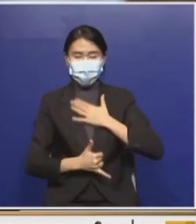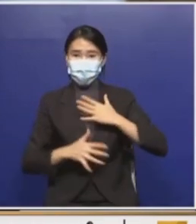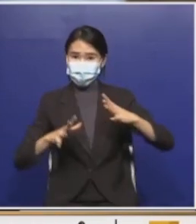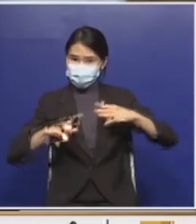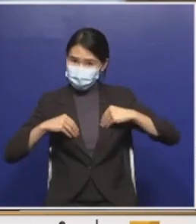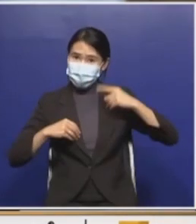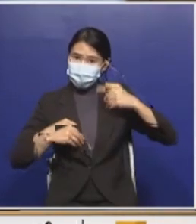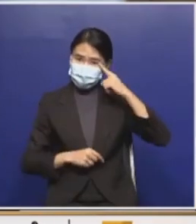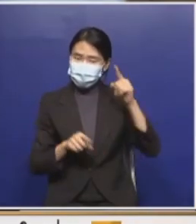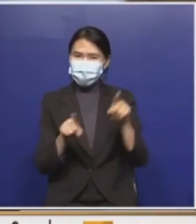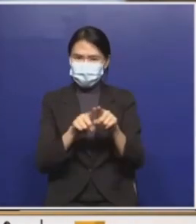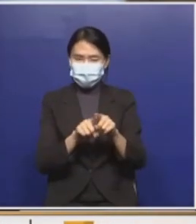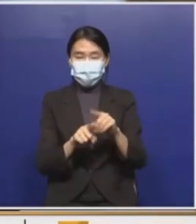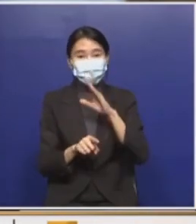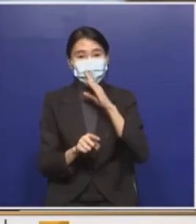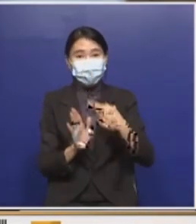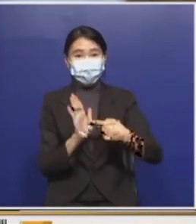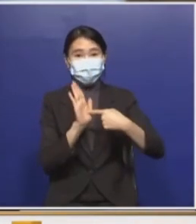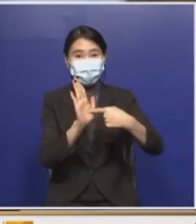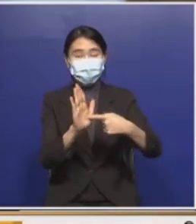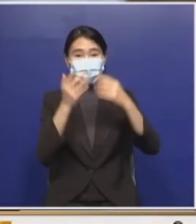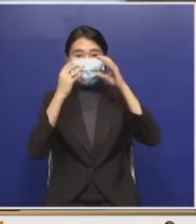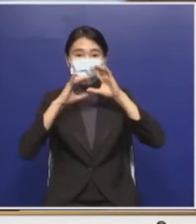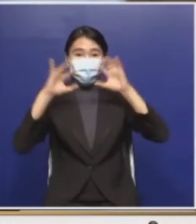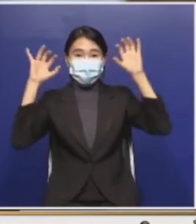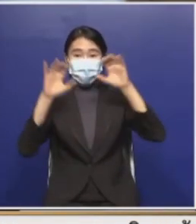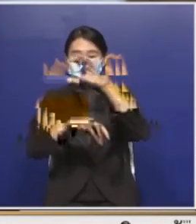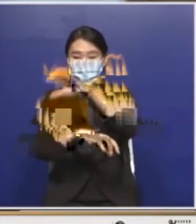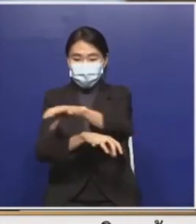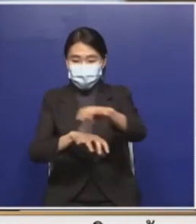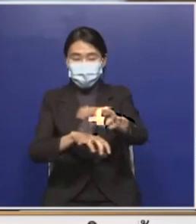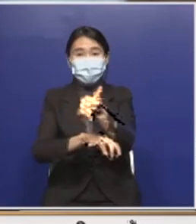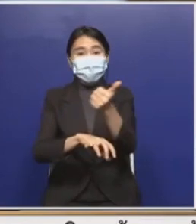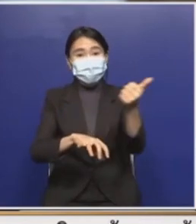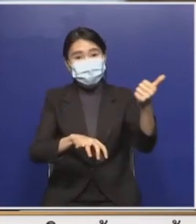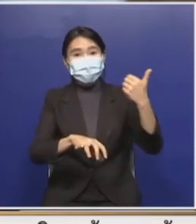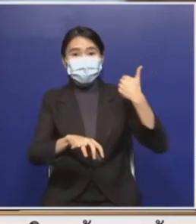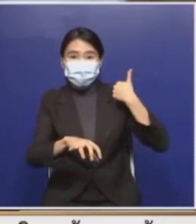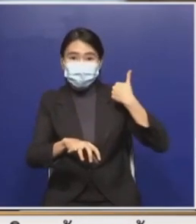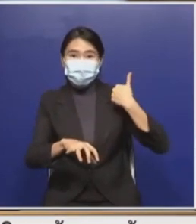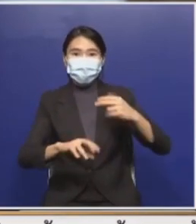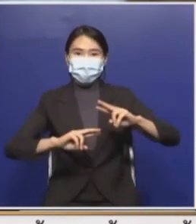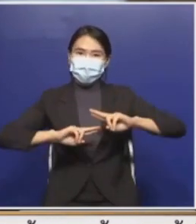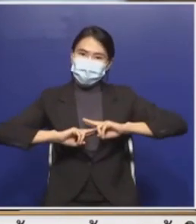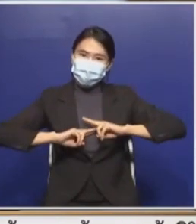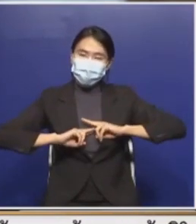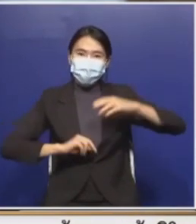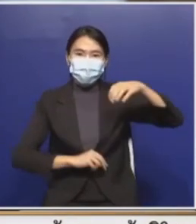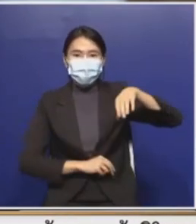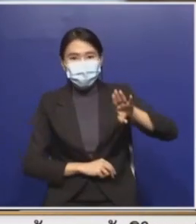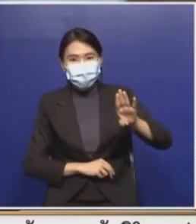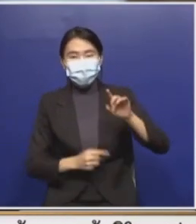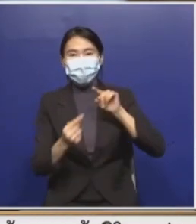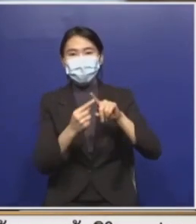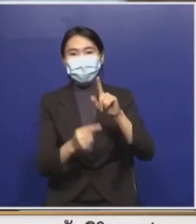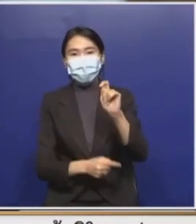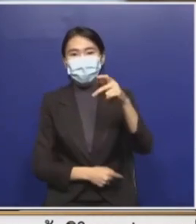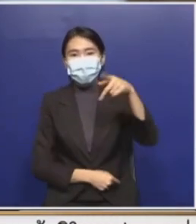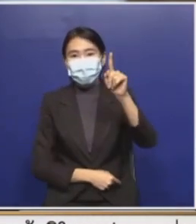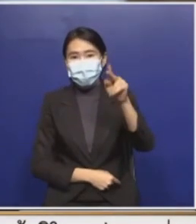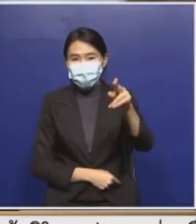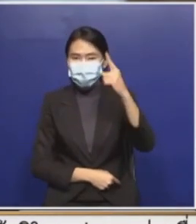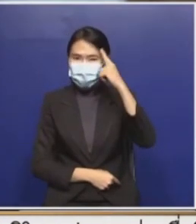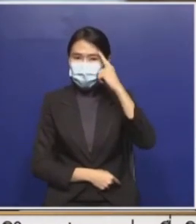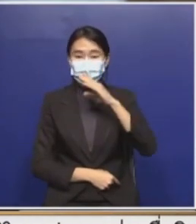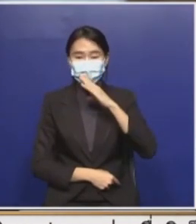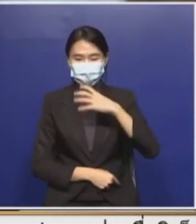ที่หน่วยงานไม่ว่าจะเป็นภาครัฐอื่นๆแล้วก็องค์กรบริหารส่วนท้องถิ่นที่เขามี